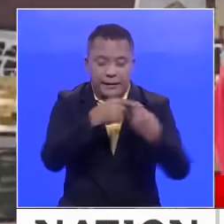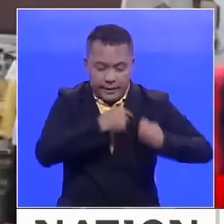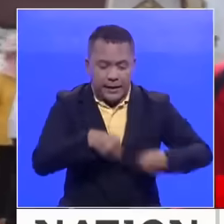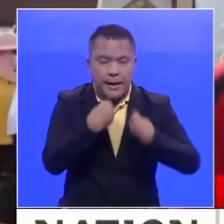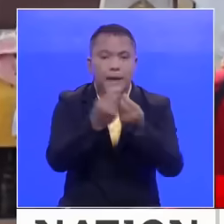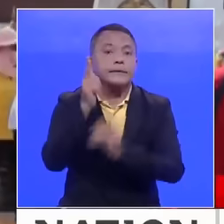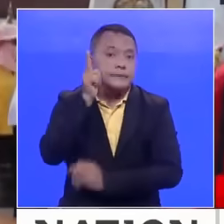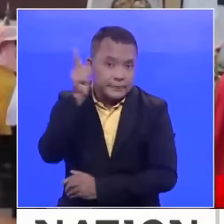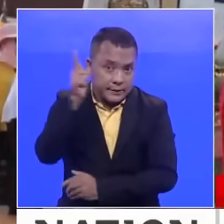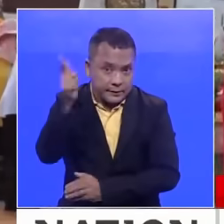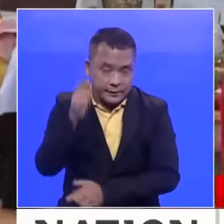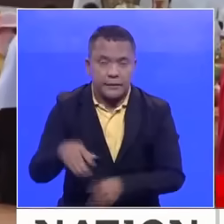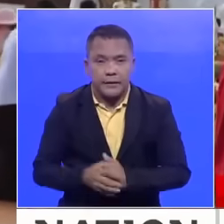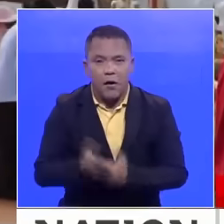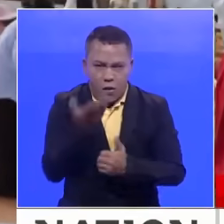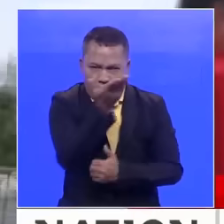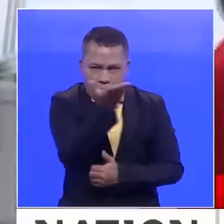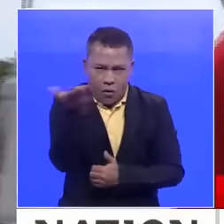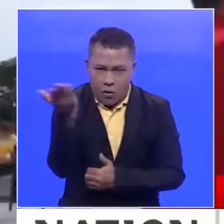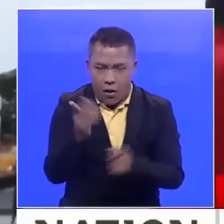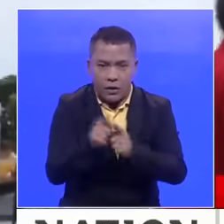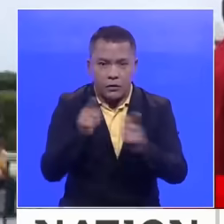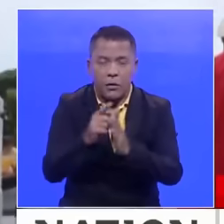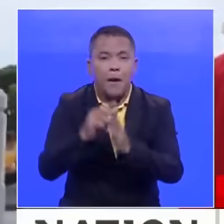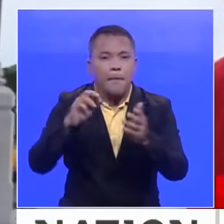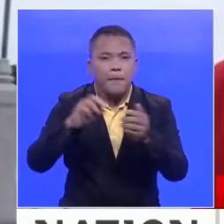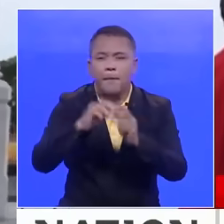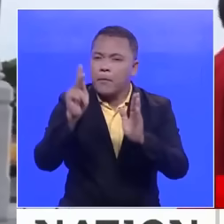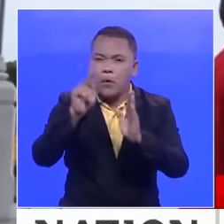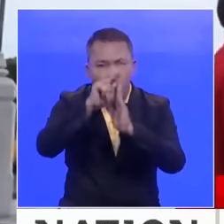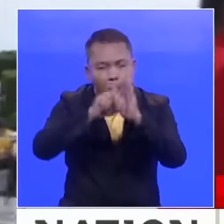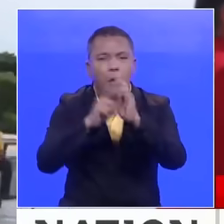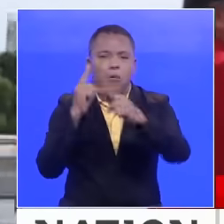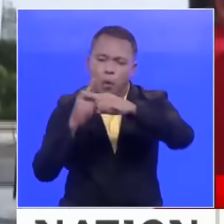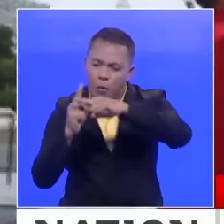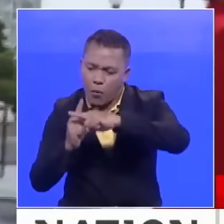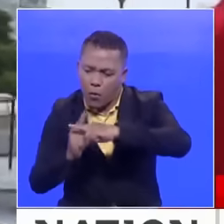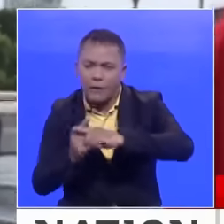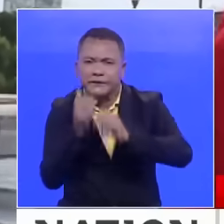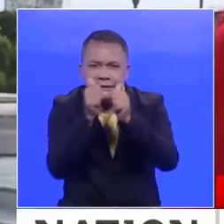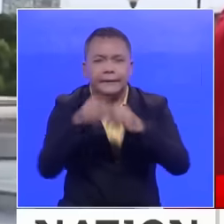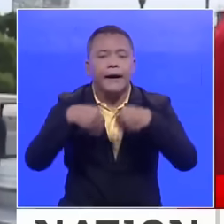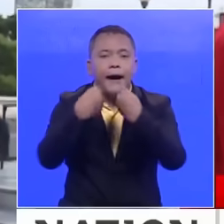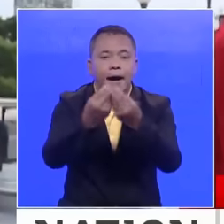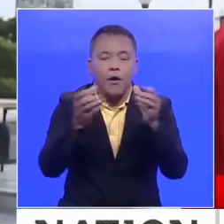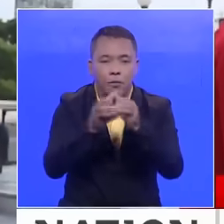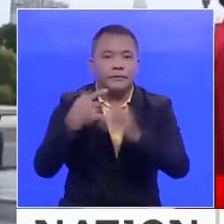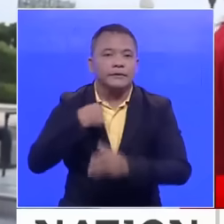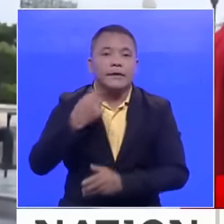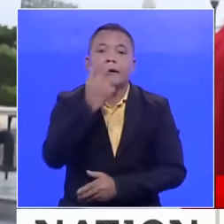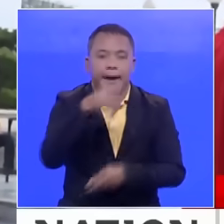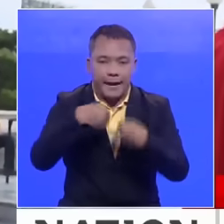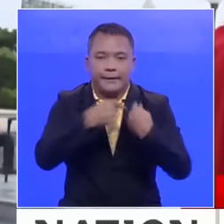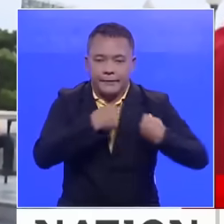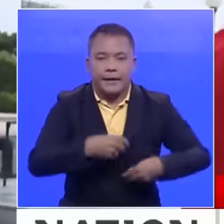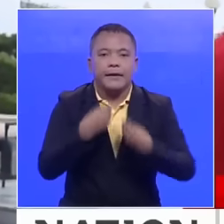ทักษิณแล้วก็ขอให้คดีความต่างๆมีผลเป็นบวกกับคุณทักษิณนั่นเองอันนี้ก็เป็นมวลชนคนเสื้อแดงที่เขาให้กำลังใจ